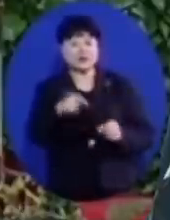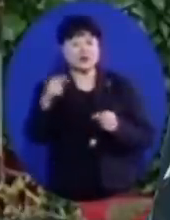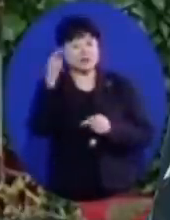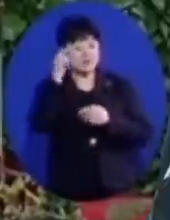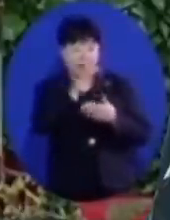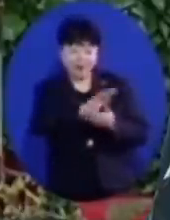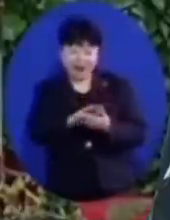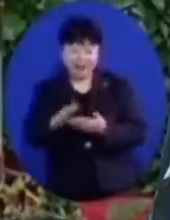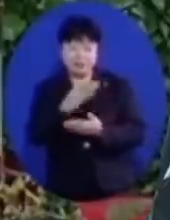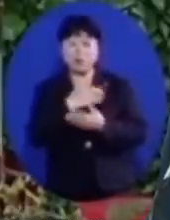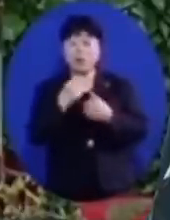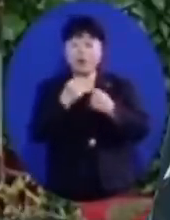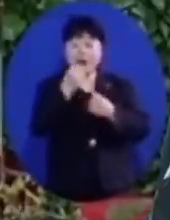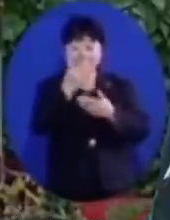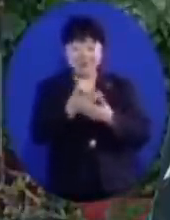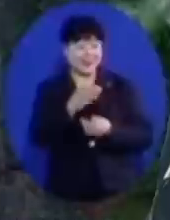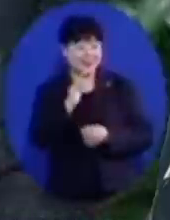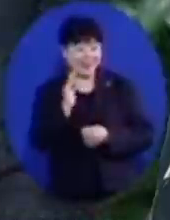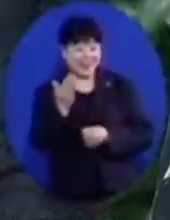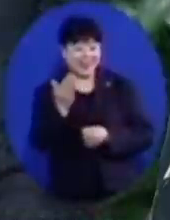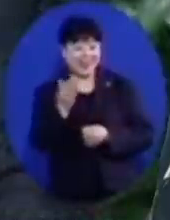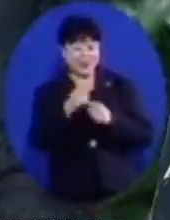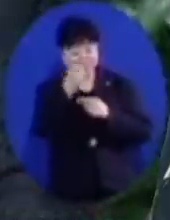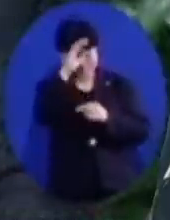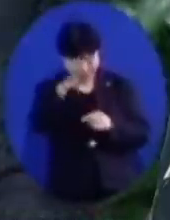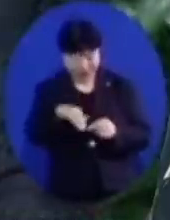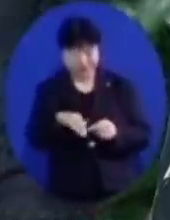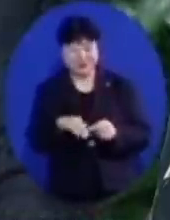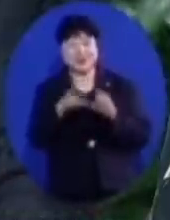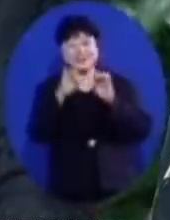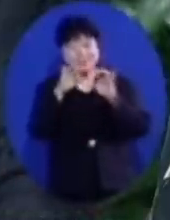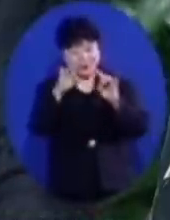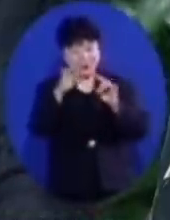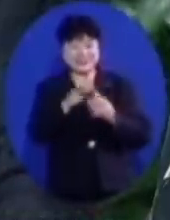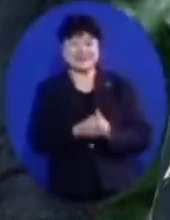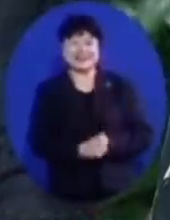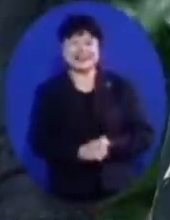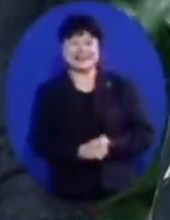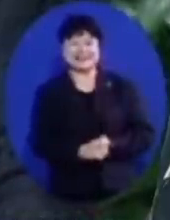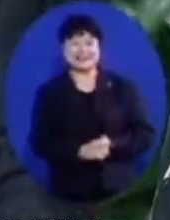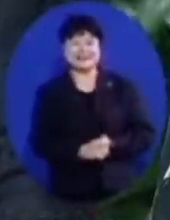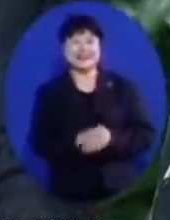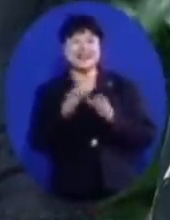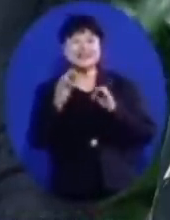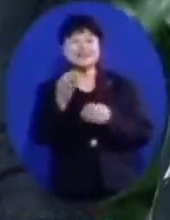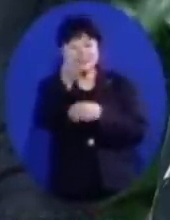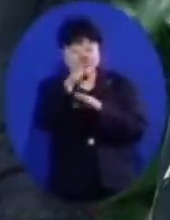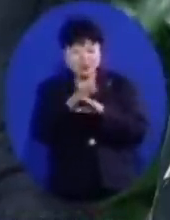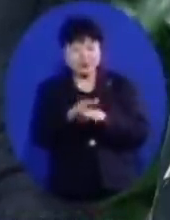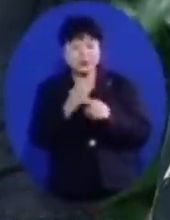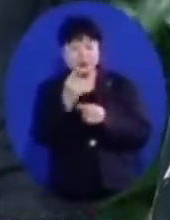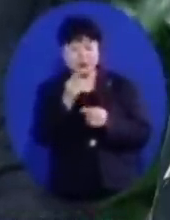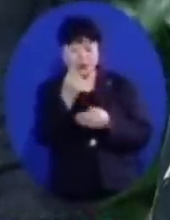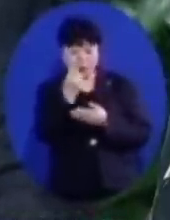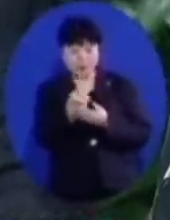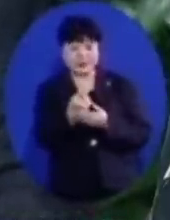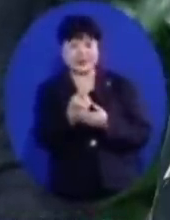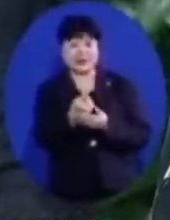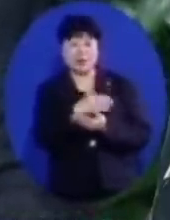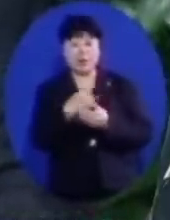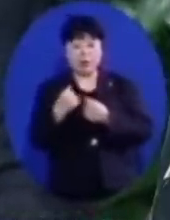평안도 건강도 얻을 수 있으니 교회 나오라고 청했습니다 김성도님은 교회 출산 후